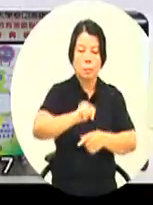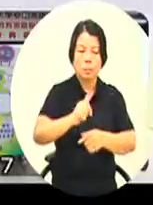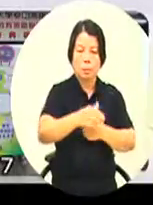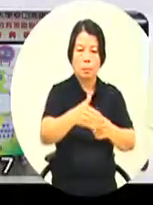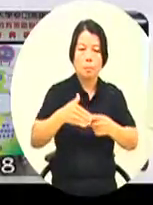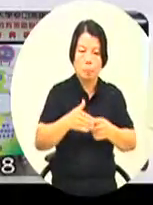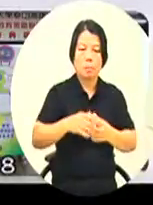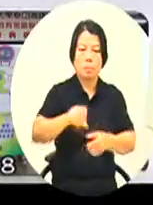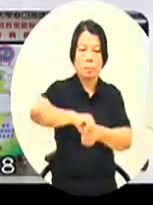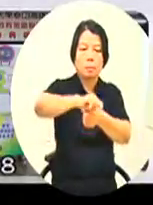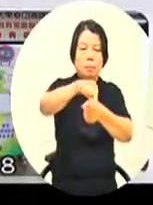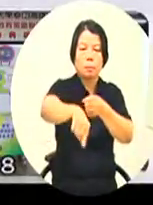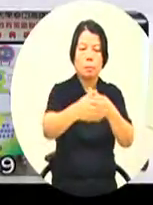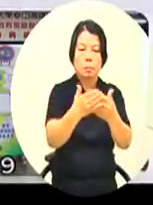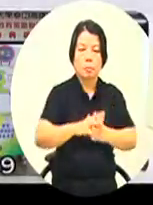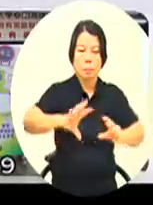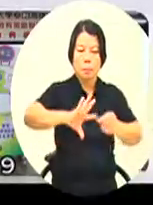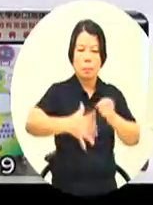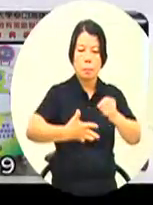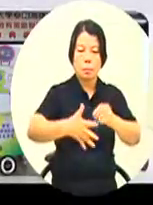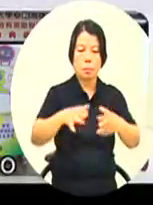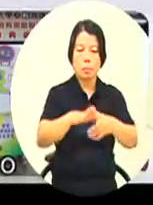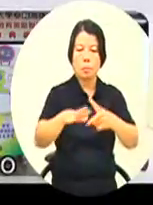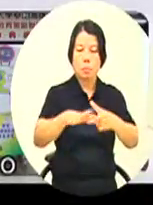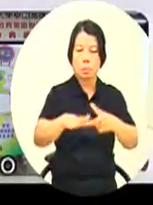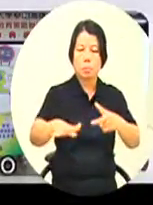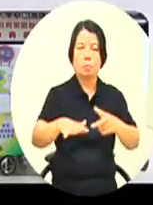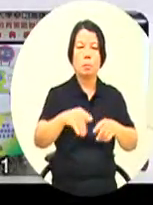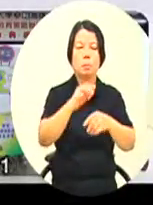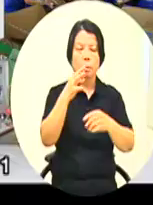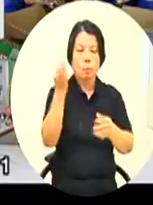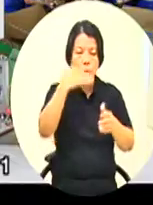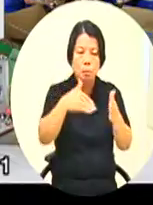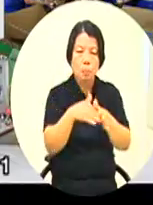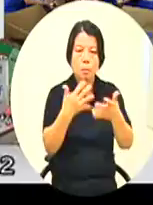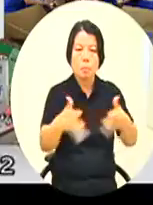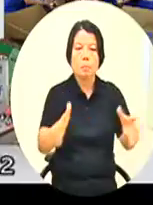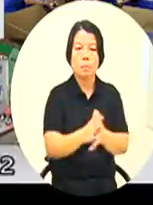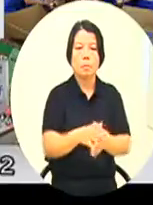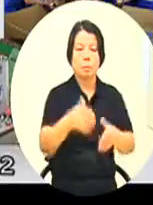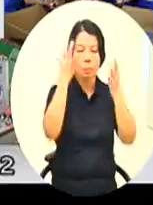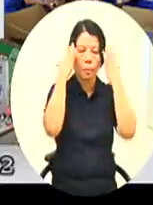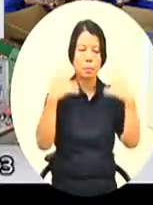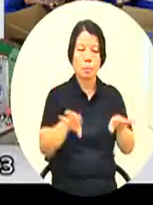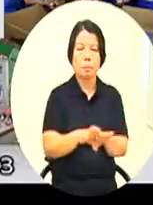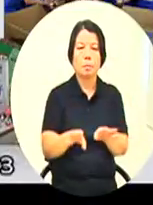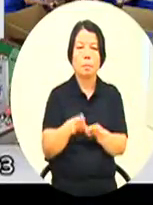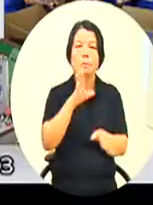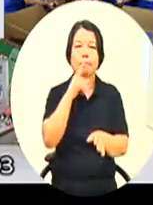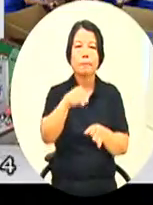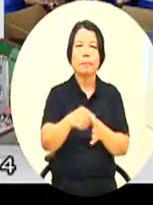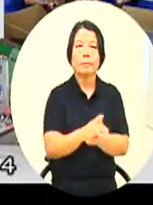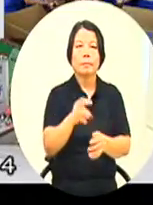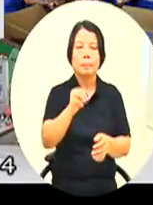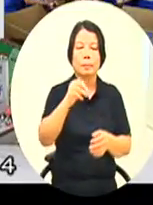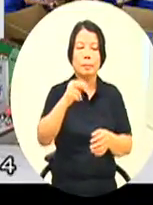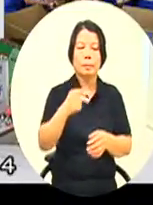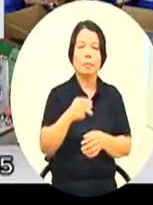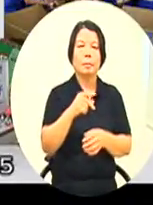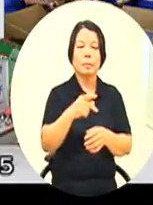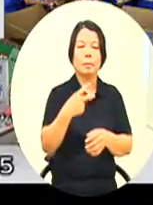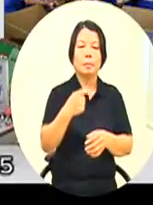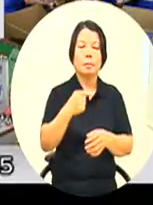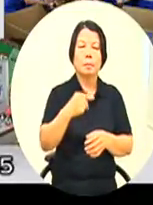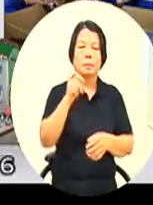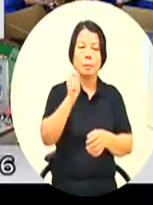再往下延伸到国中小，所以各位可以看到今年有非常多的暑假活动呢是以 Maker 为主的，今年七八月